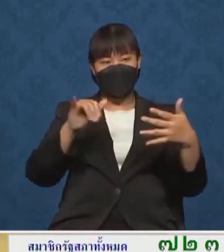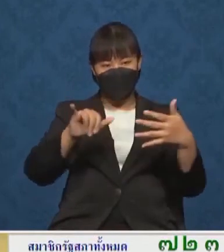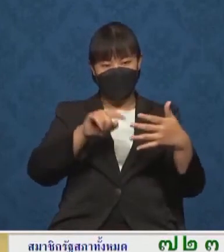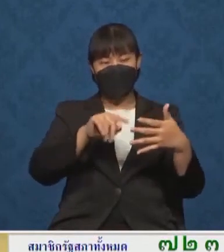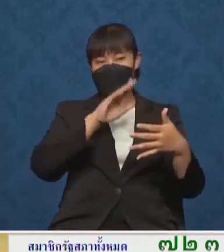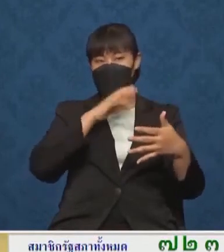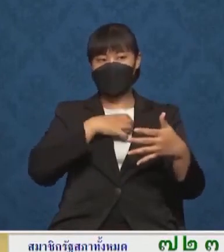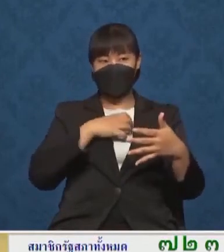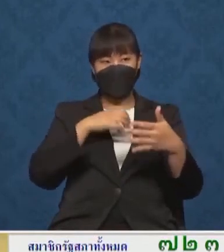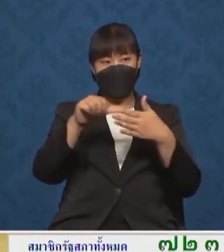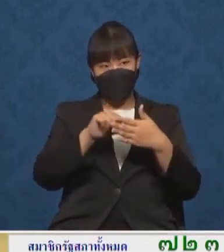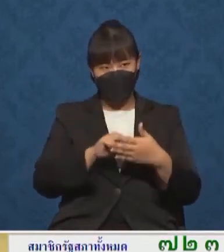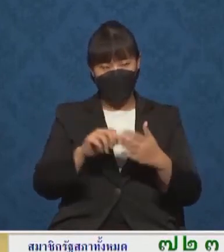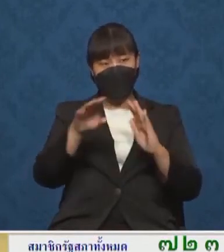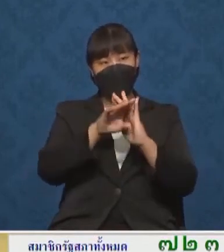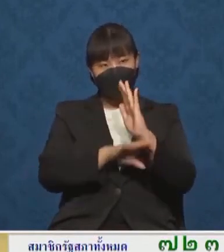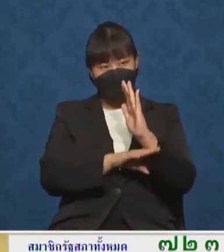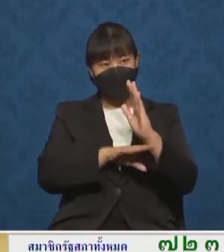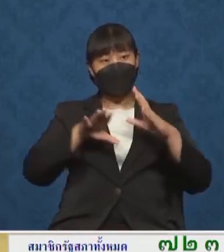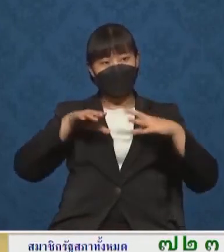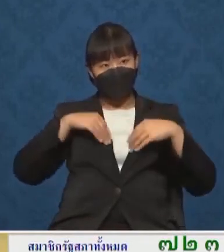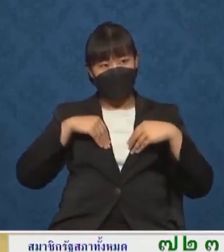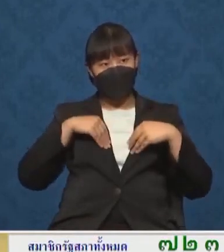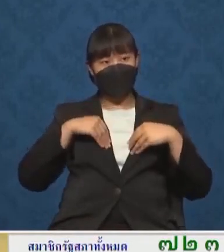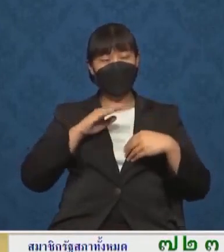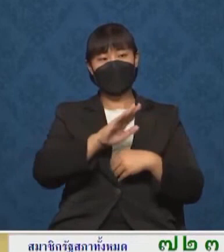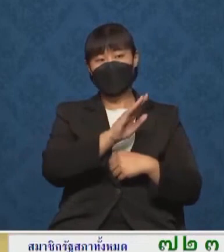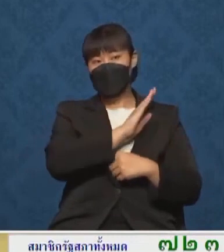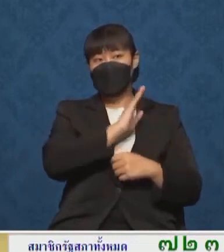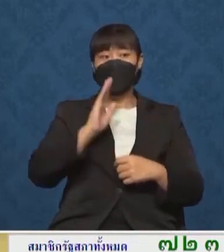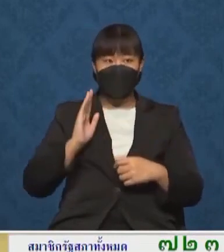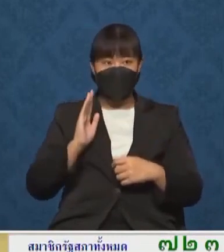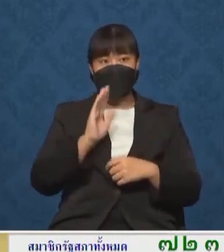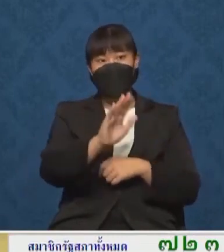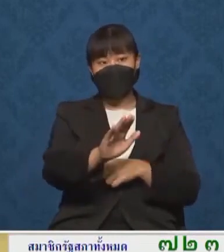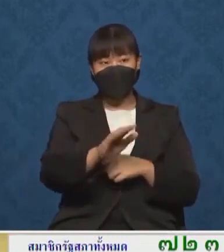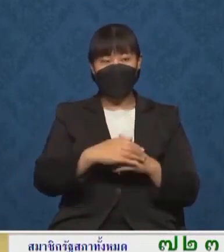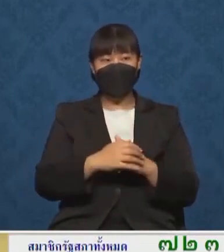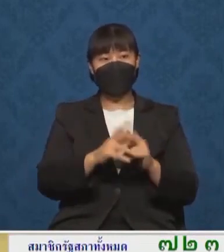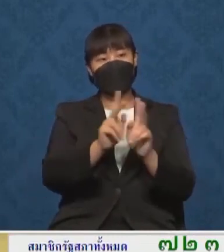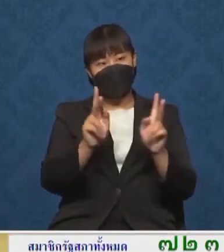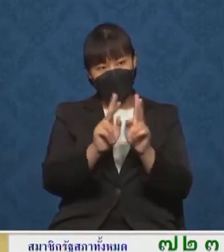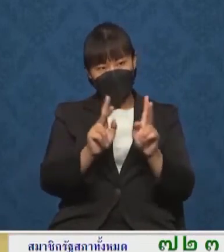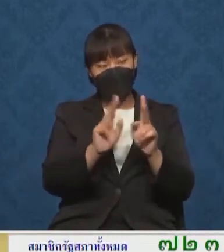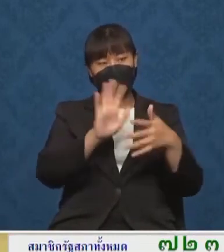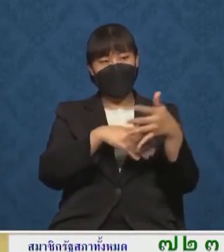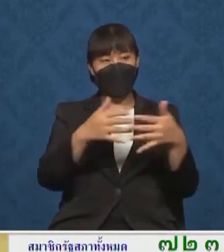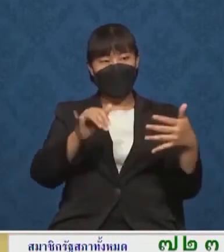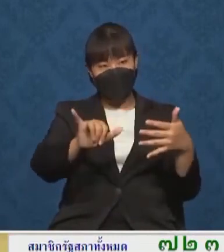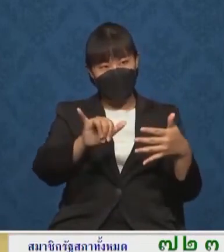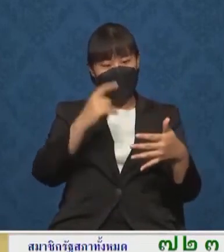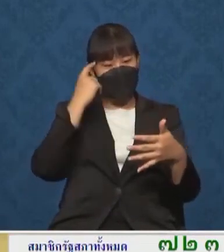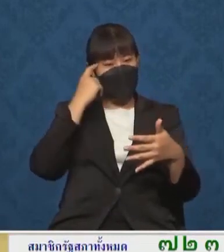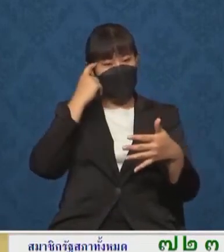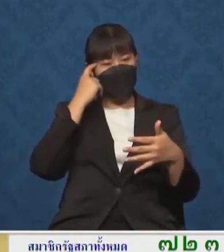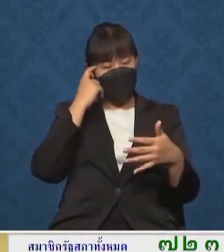ติได้เนี่ยขั้นแรกท่านต้องได้รับความยินยอมจากบอร์ดนะครับบอร์ดของคณะกรรมการยุทธศาสตร์ชาติเนี่ยนะครับเขาต้องมีความเห็นว่า